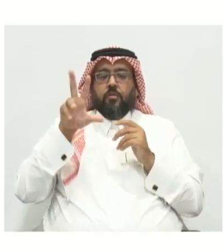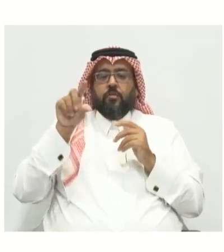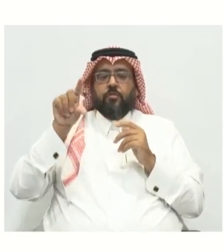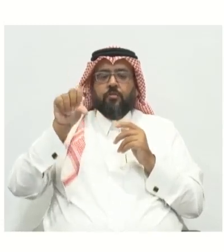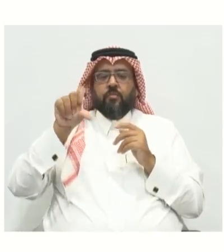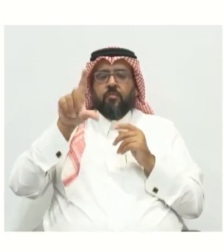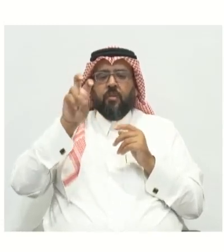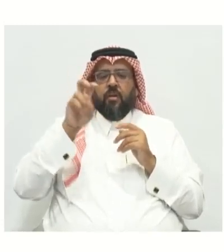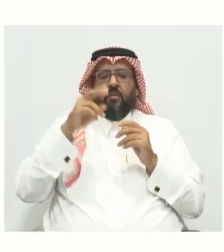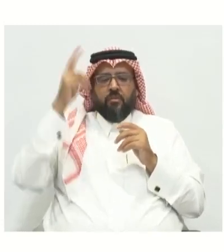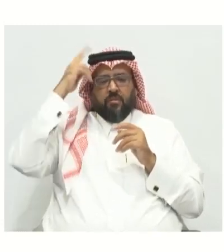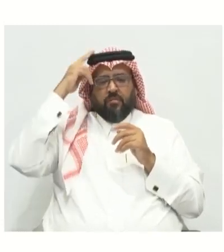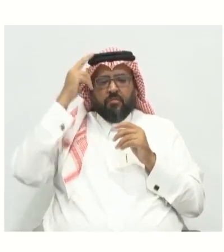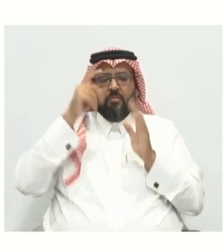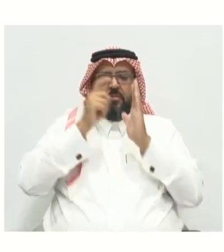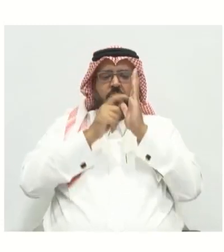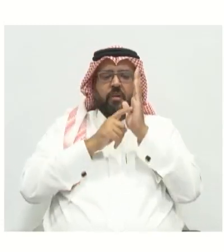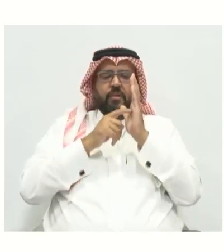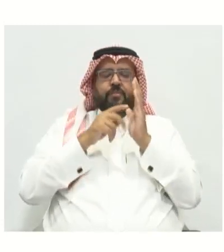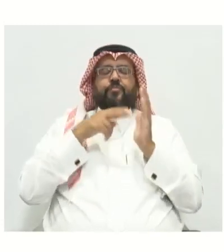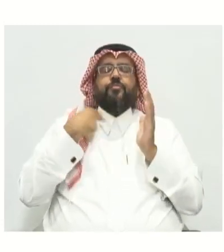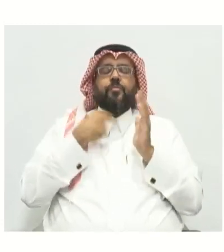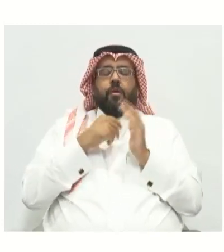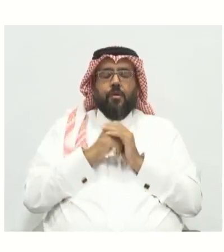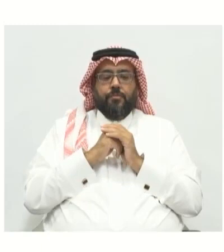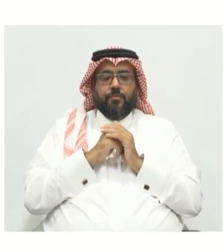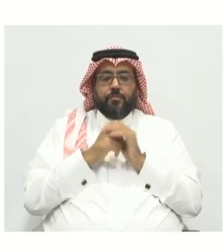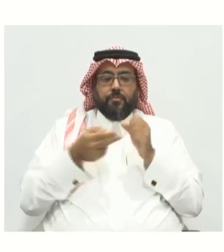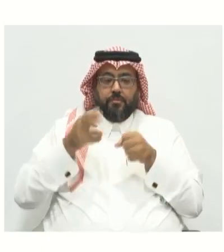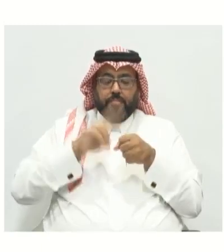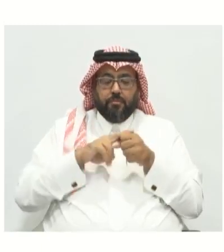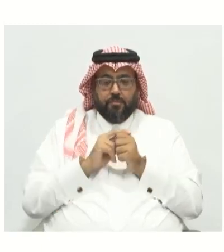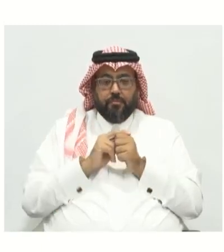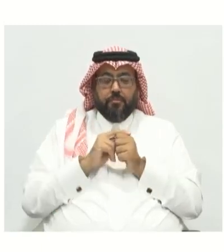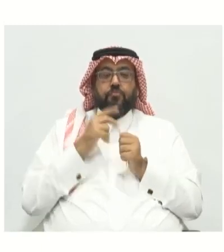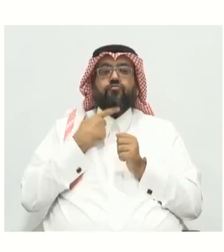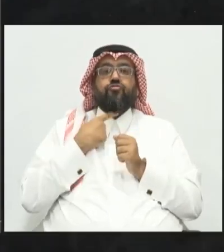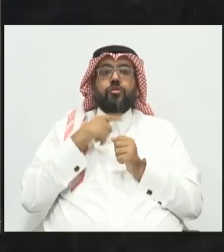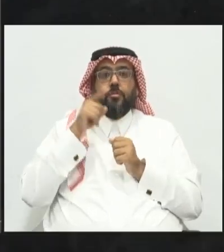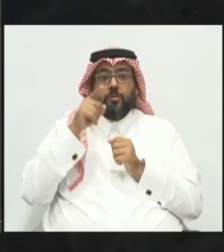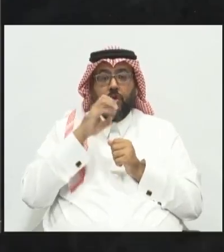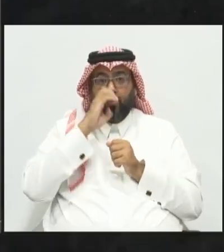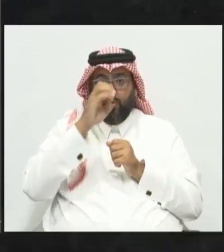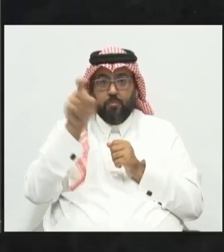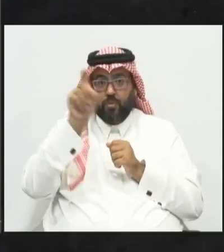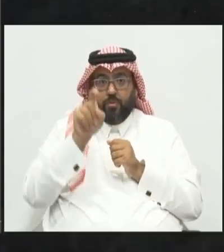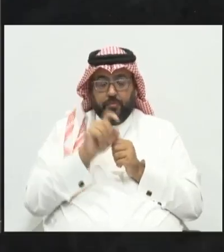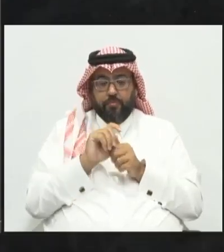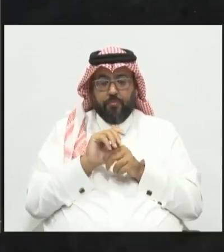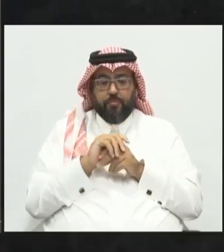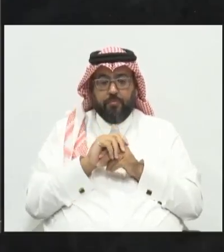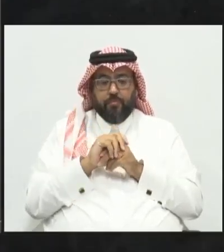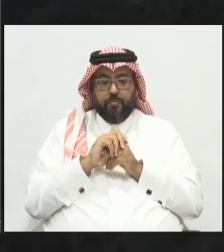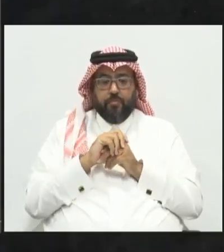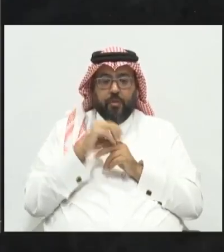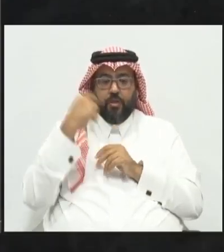السعوديه وايضا نظام الحكم فيها نعيد مره اخرى واريد منك ان تجيب على هذا السؤال ما